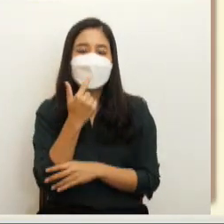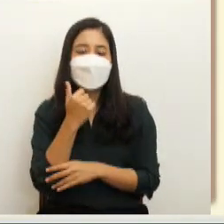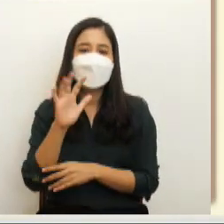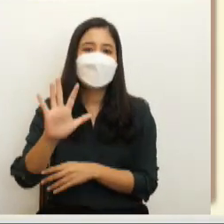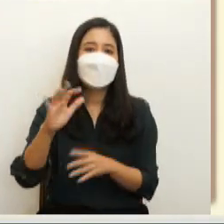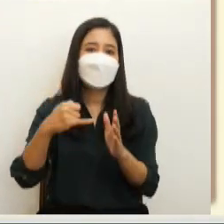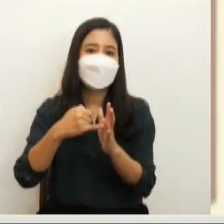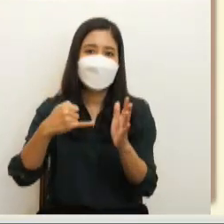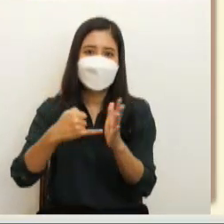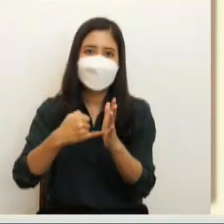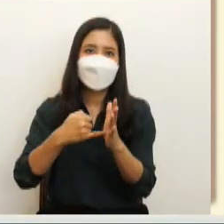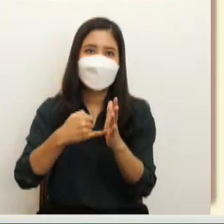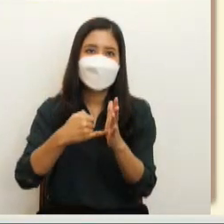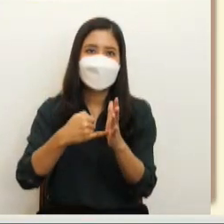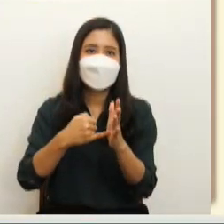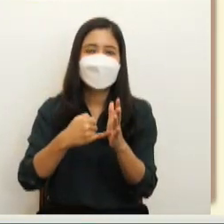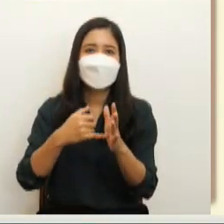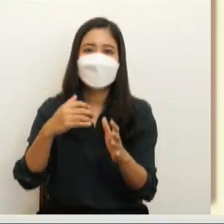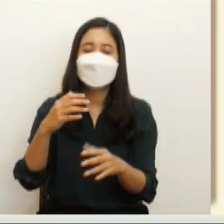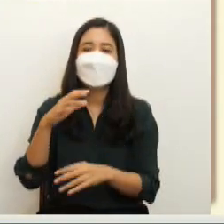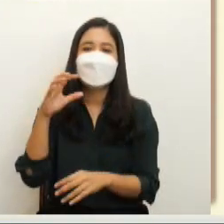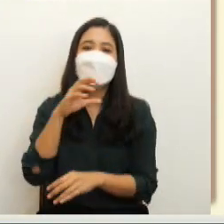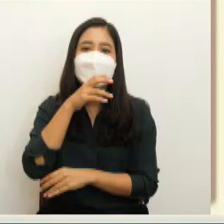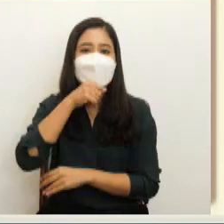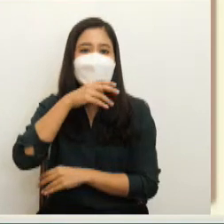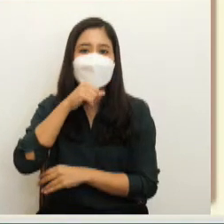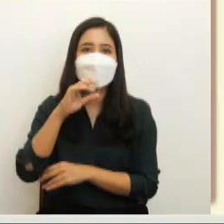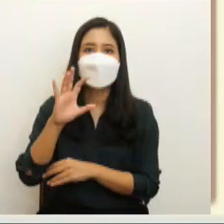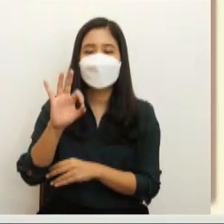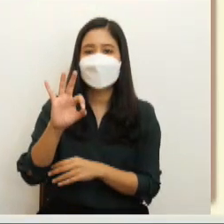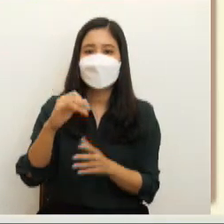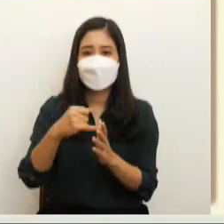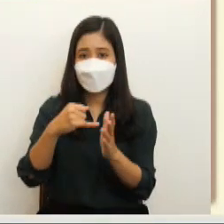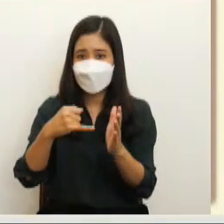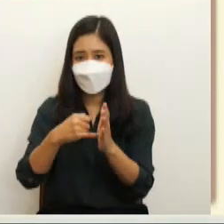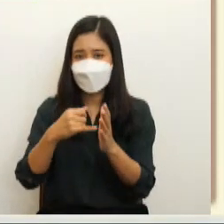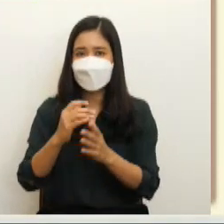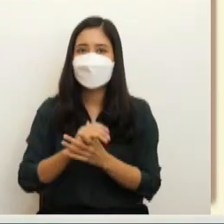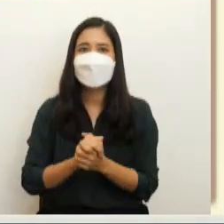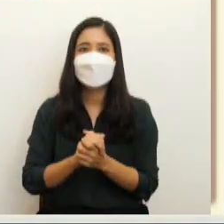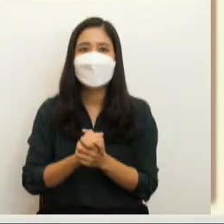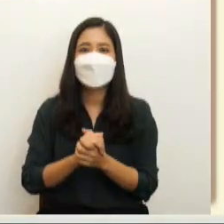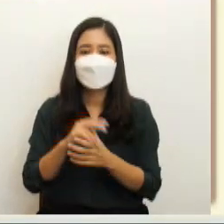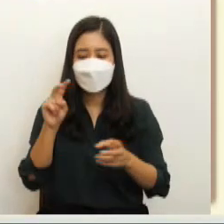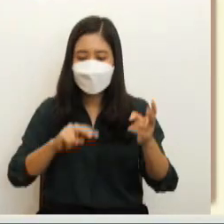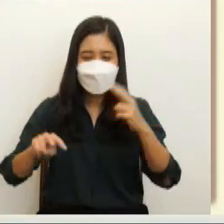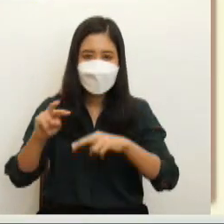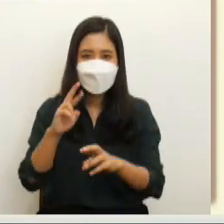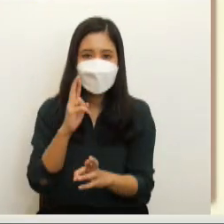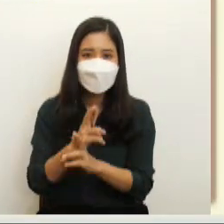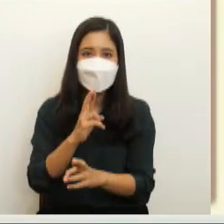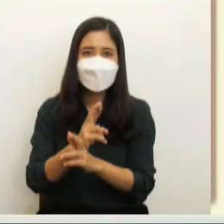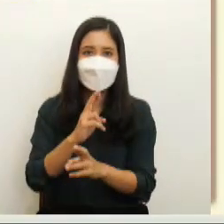ครับแล้วก็พื้นที่ควบคุมเราเรียกเป็นสีส้มแล้วกันนะครับมี9จังหวัดแล้วก็พื้นที่เฝ้าระวังสูงนะครับ